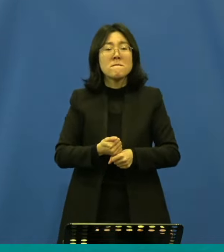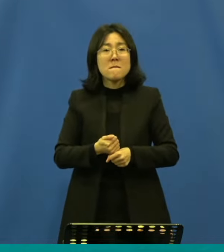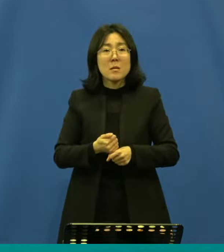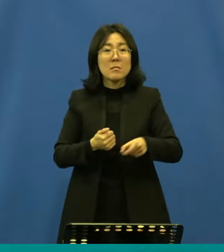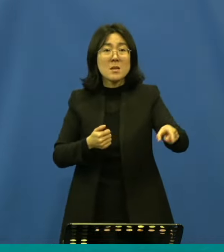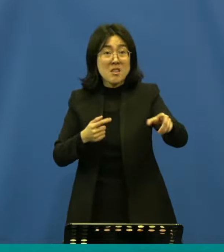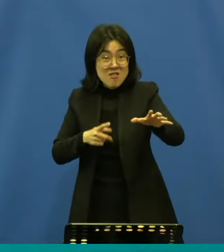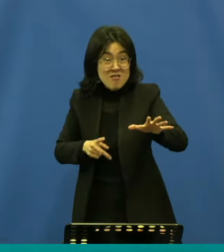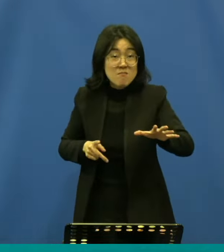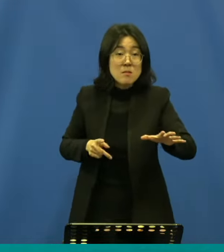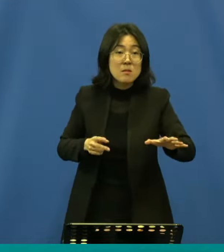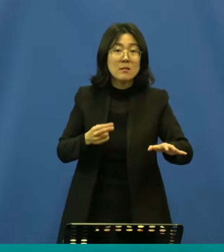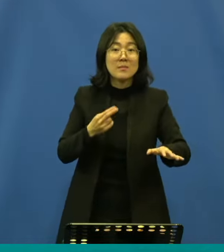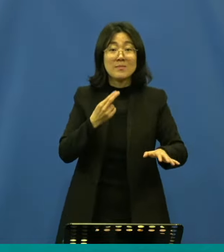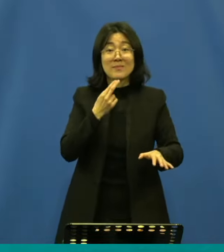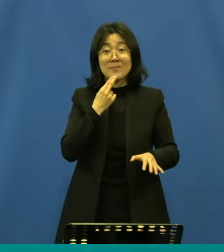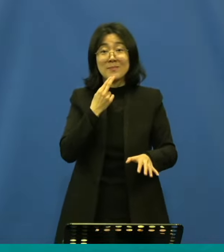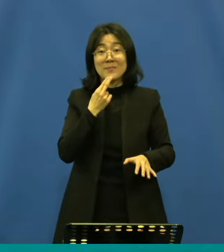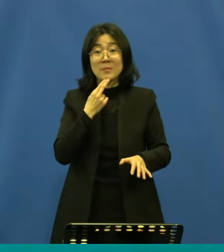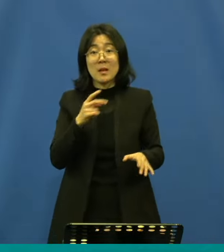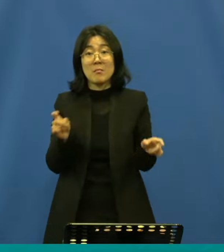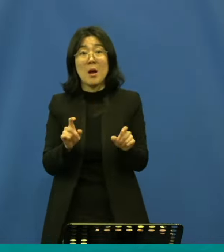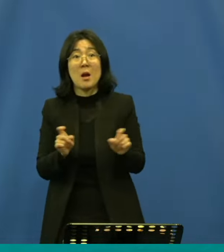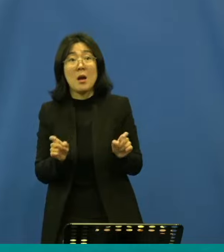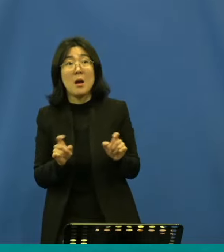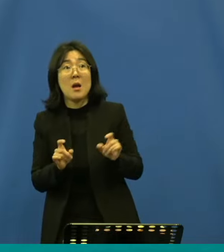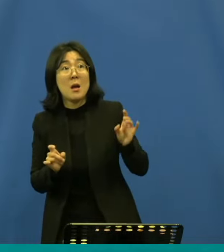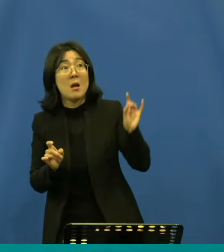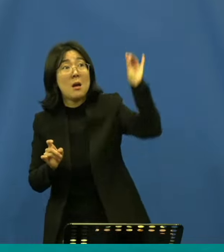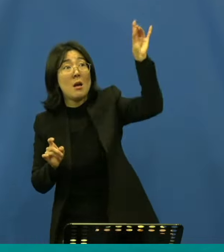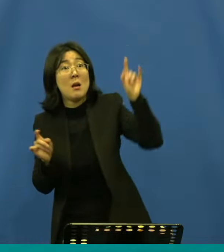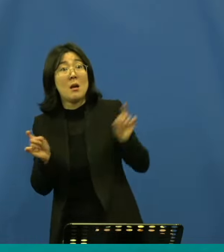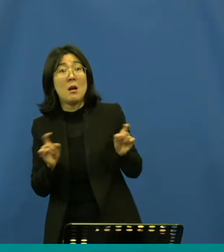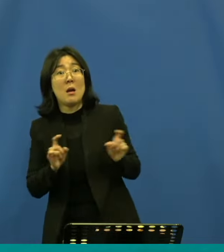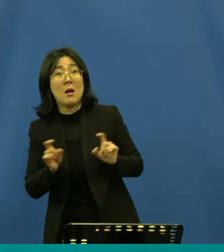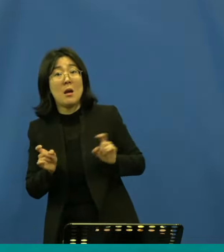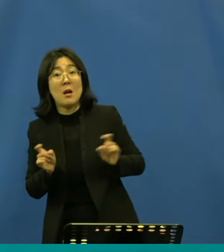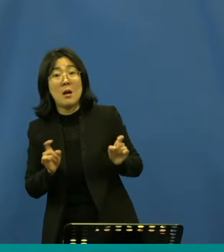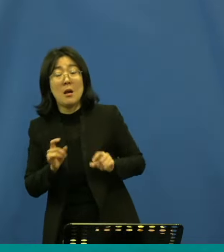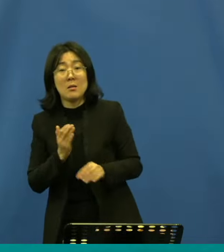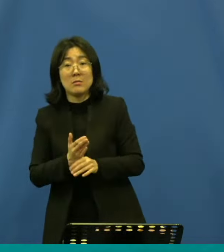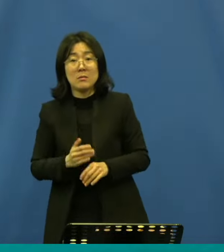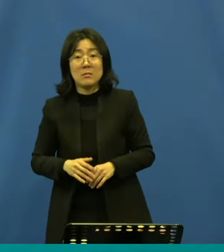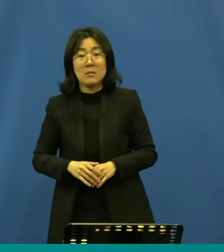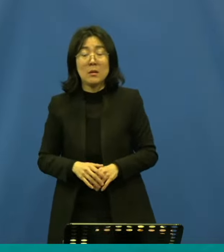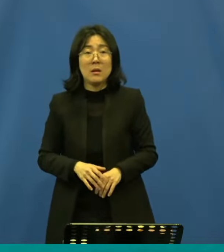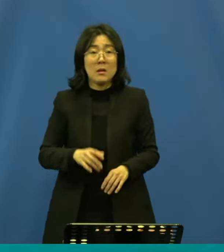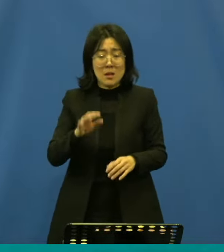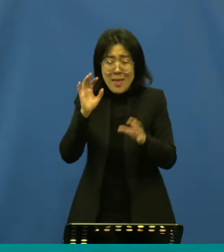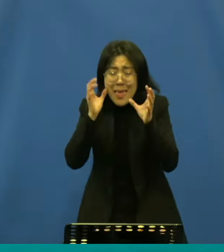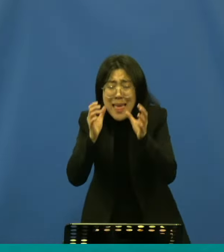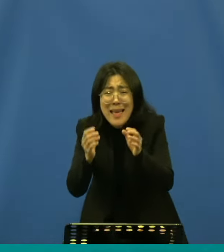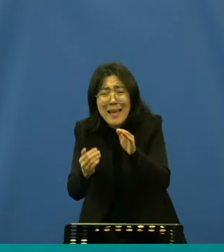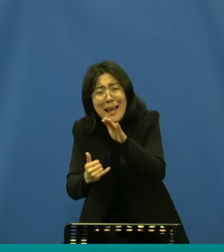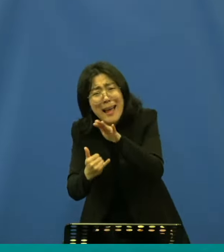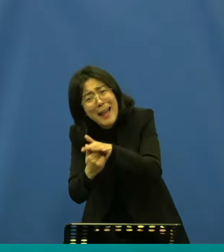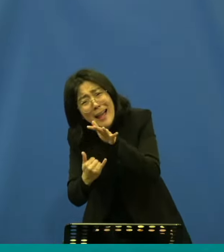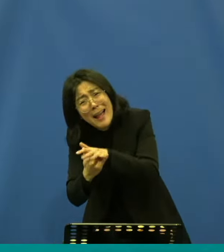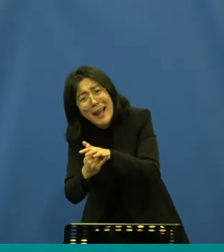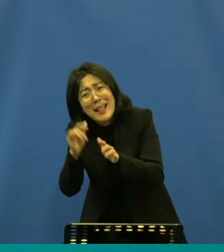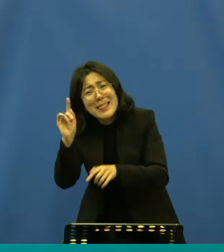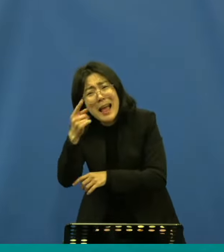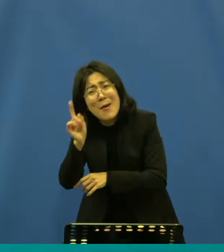없어요. 그런데 유일하게 어린 다윗이 만군의 여호와의 이름으로 내가 나간다.